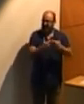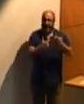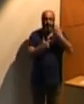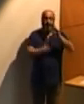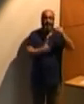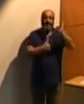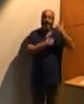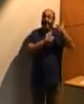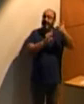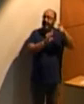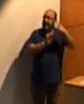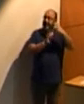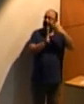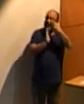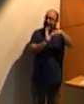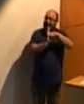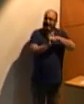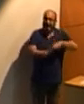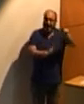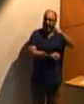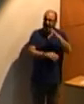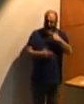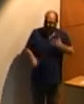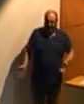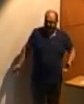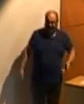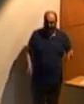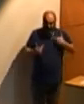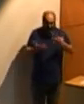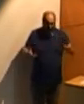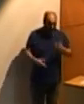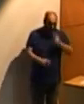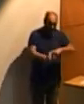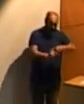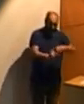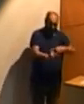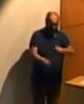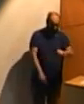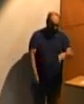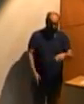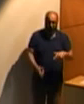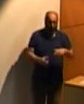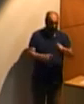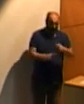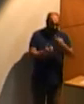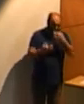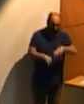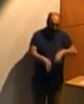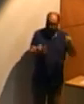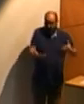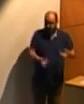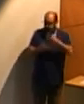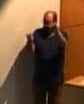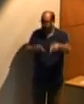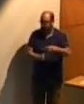canadienne les aimez vous les français vous posez des questions énorme nous pour nous les tic c'est d'aller mesurer l'eau la pollution de l'eau dans une rivière si c'est trop polluant le dit voilà